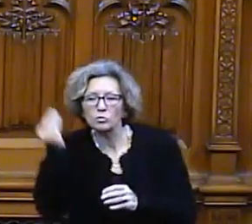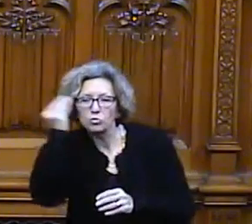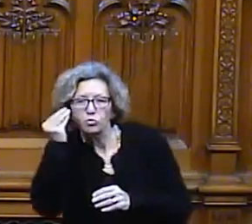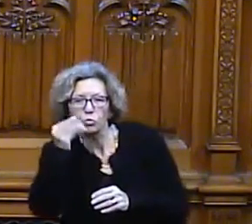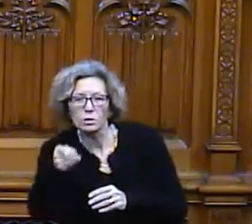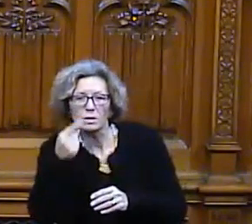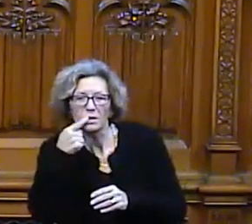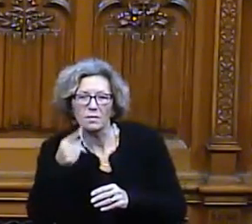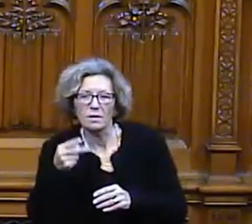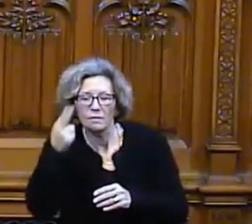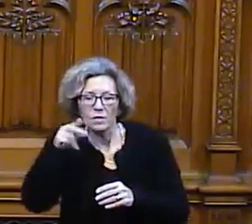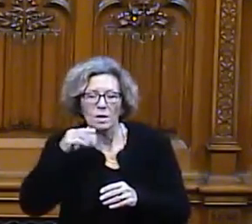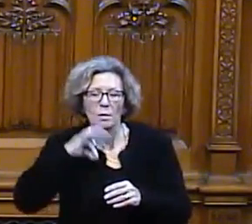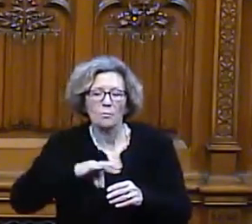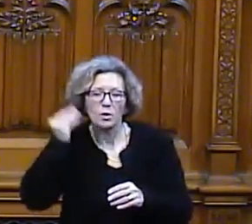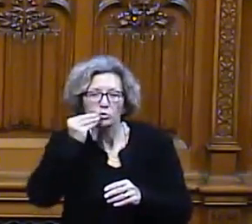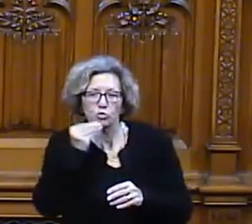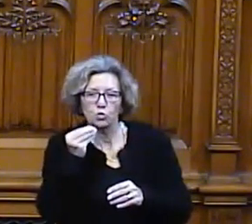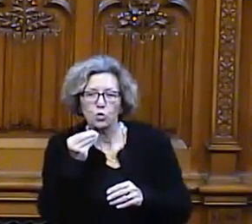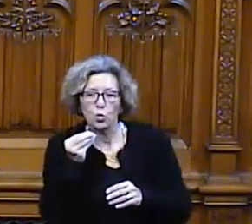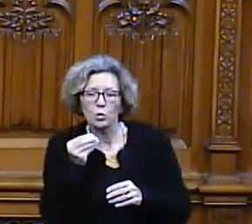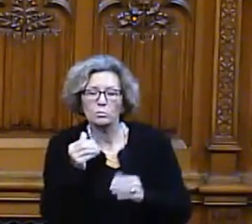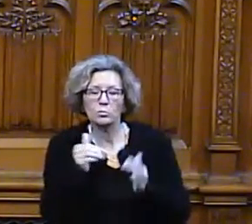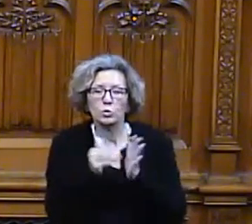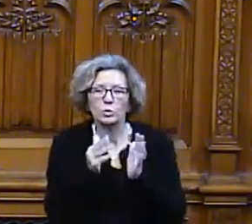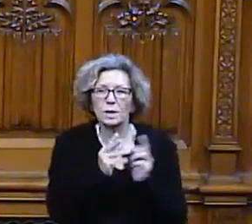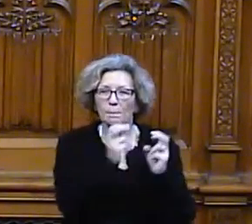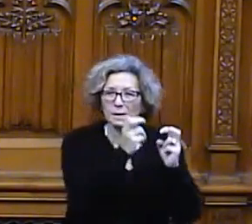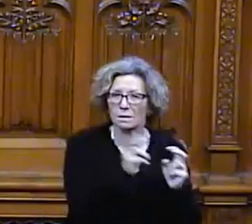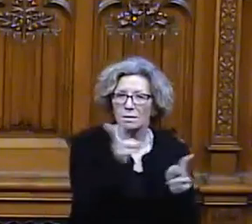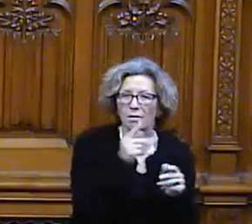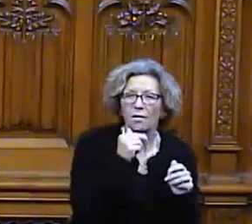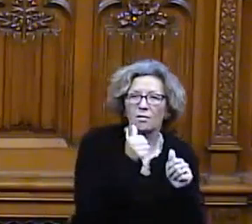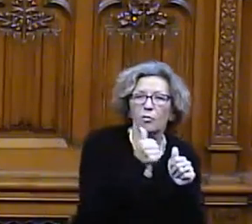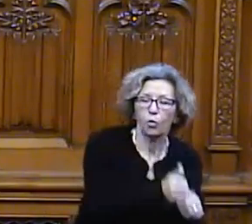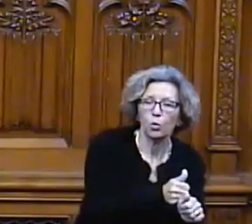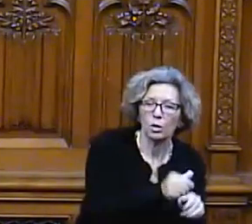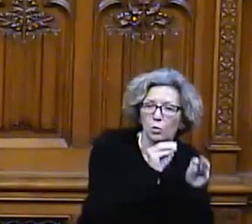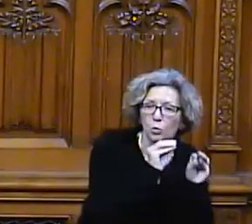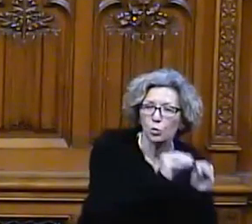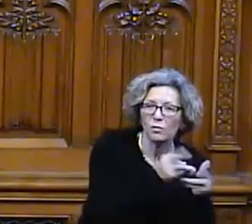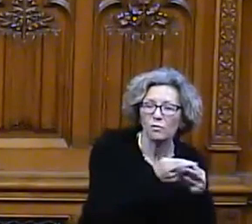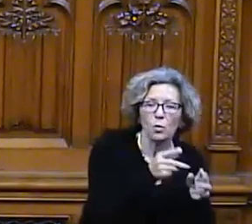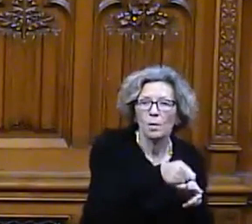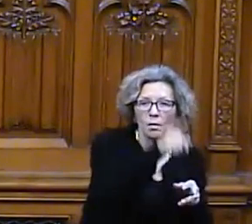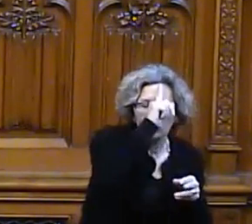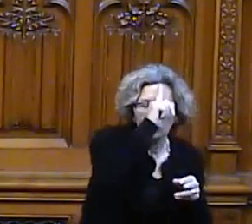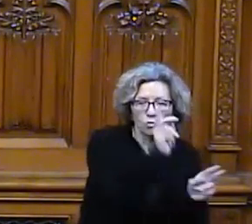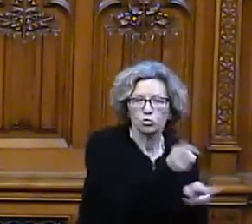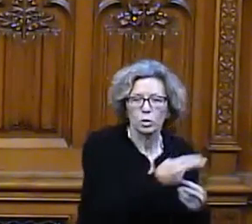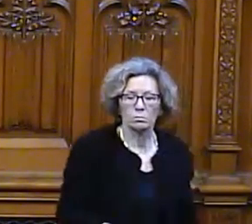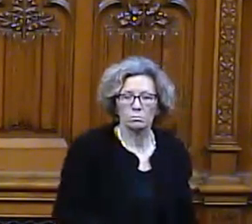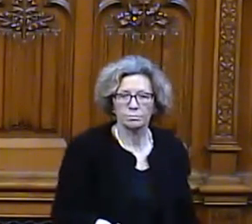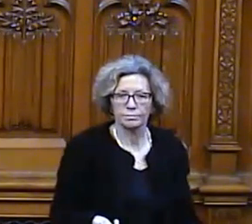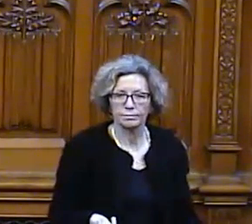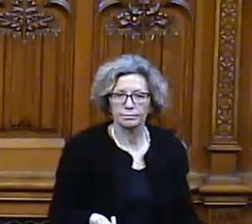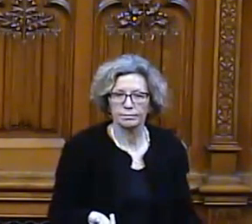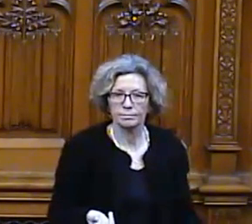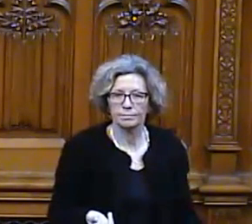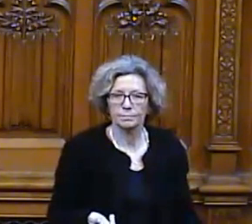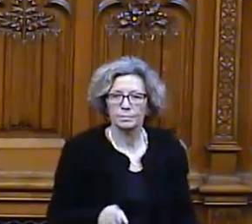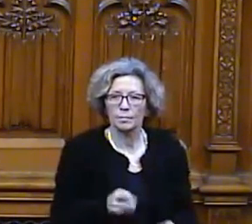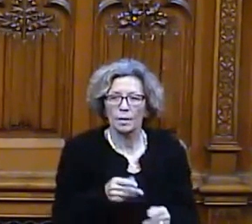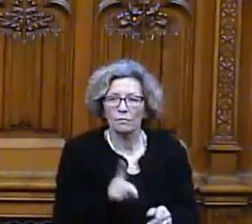im Wiens Pflichtschulsystem sitzen und dem Unterricht nicht folgen können, weil sie der deutschen Sprache nicht mächtig sind?